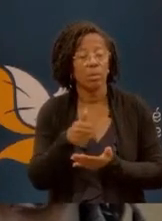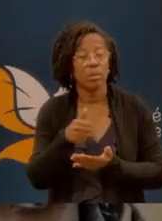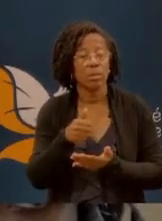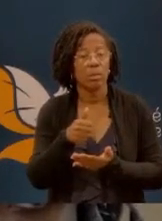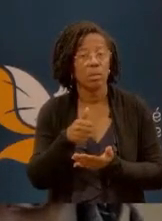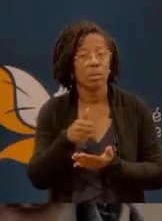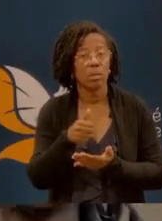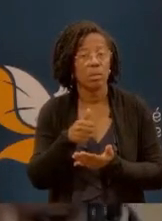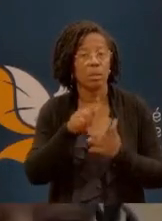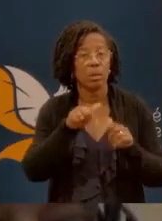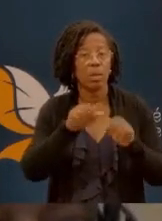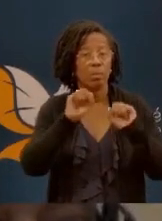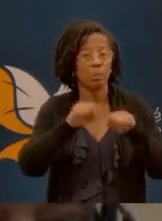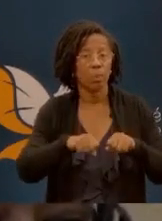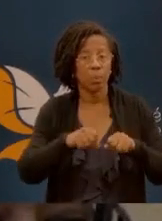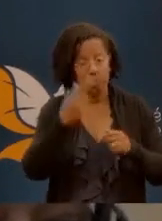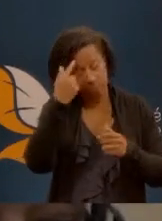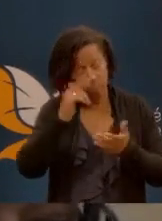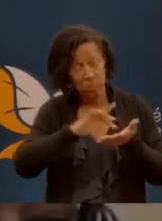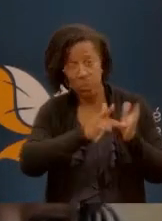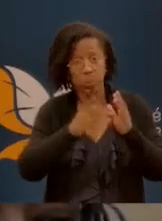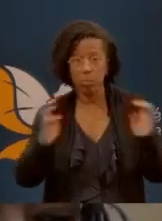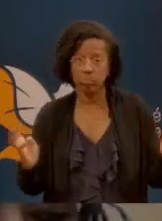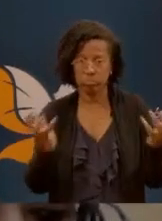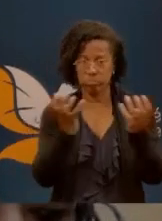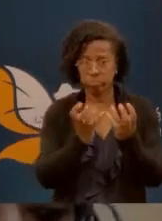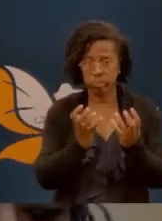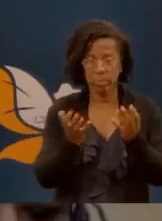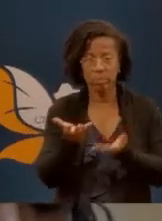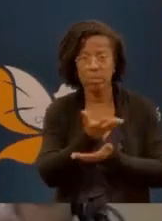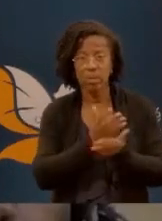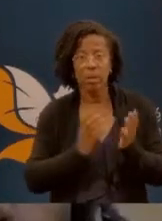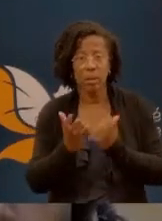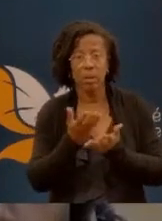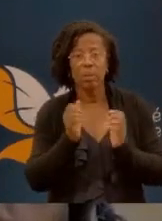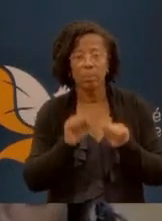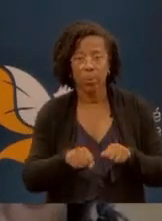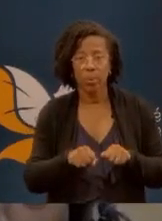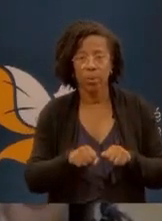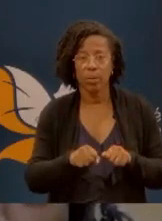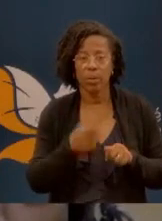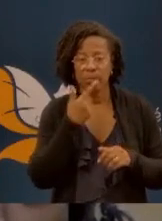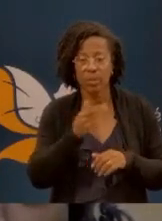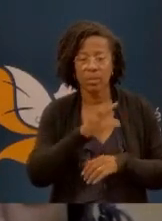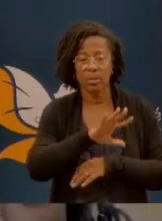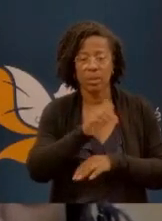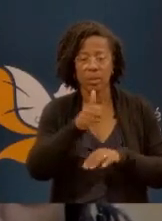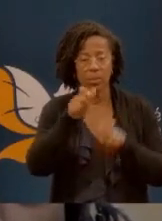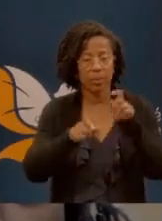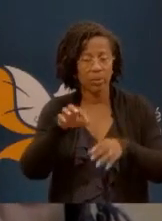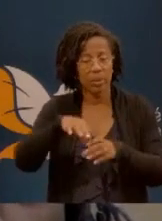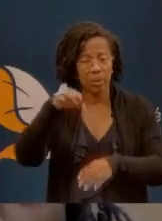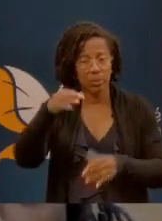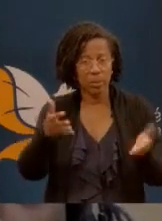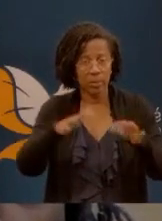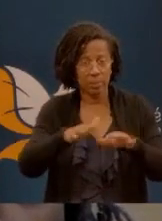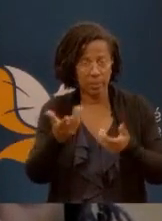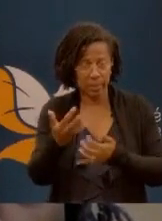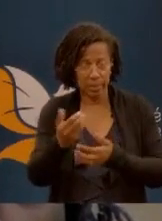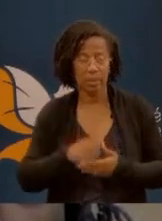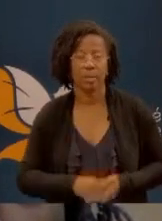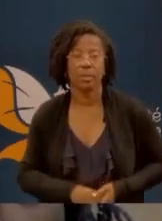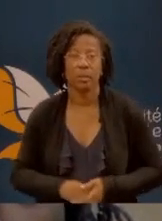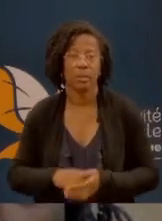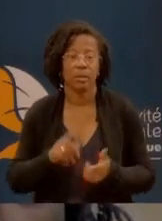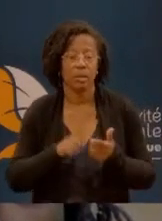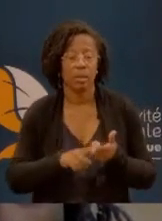pour que nous puissions tous nous rencontrer, c'est-à-dire les 51 élus de l'Assemblée de Martinique,